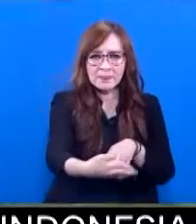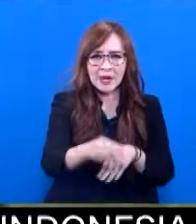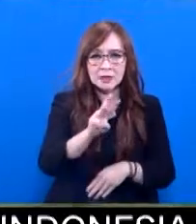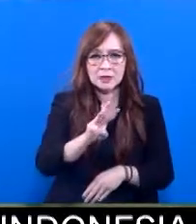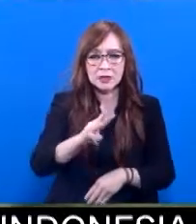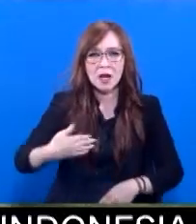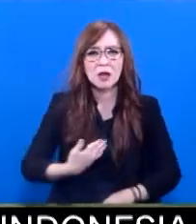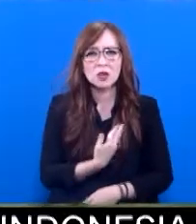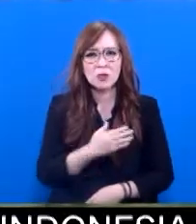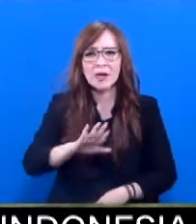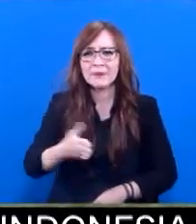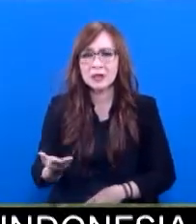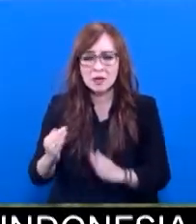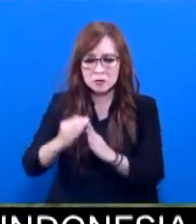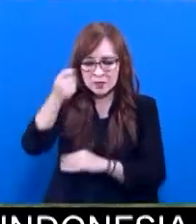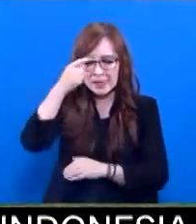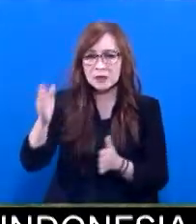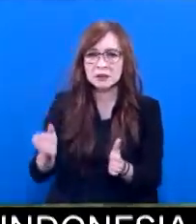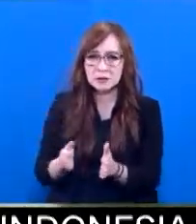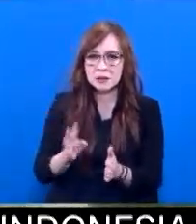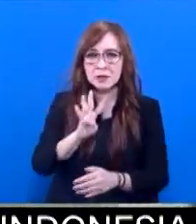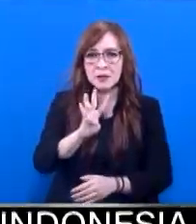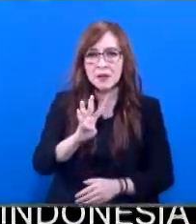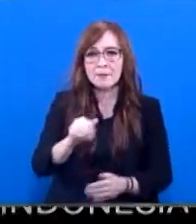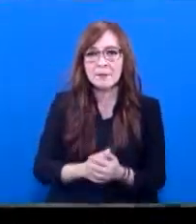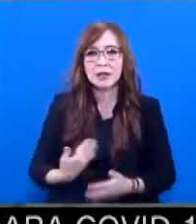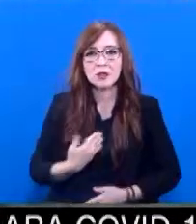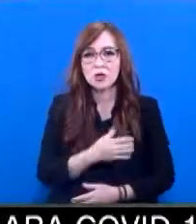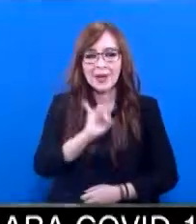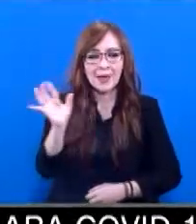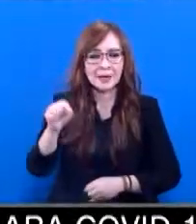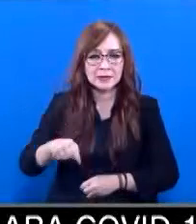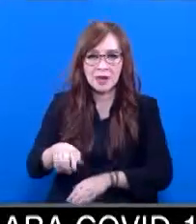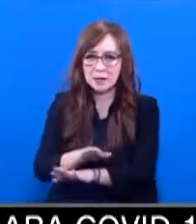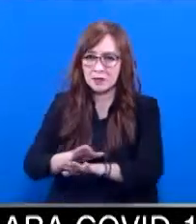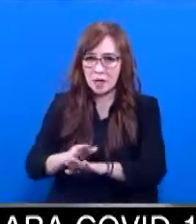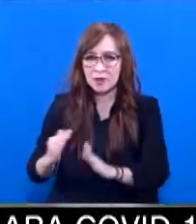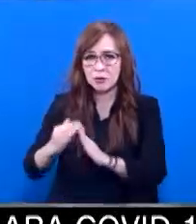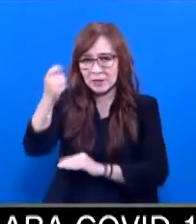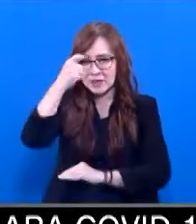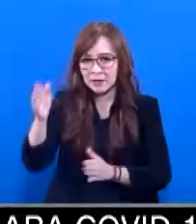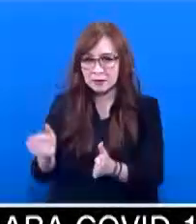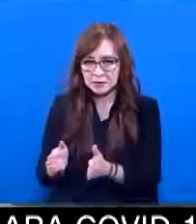lainnya meninggal di puskesmas. Empat korban lainnya kini masih dirawat di puskesmas.